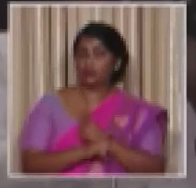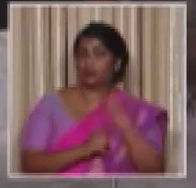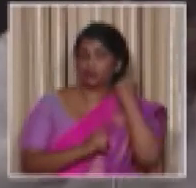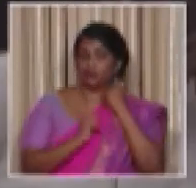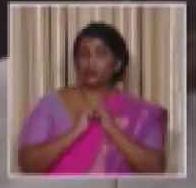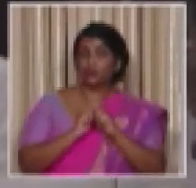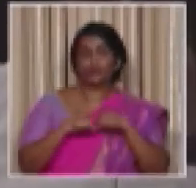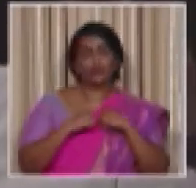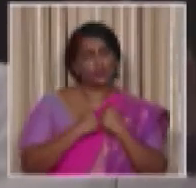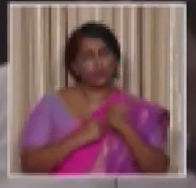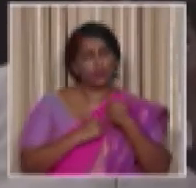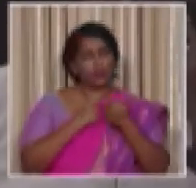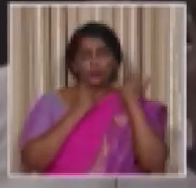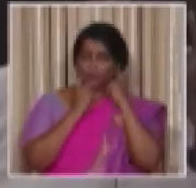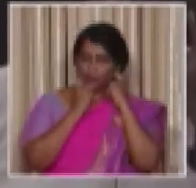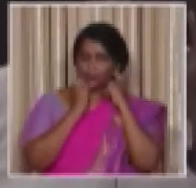අධ්‍යාපනඥයෝ වෘත්තීය සම්පතිය හොඳටම මේක දන්නවා